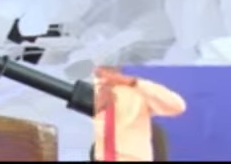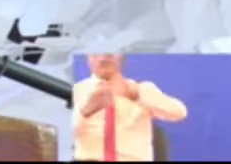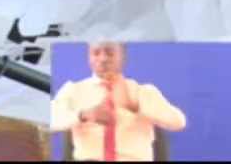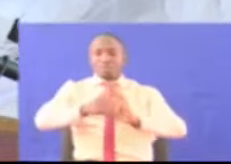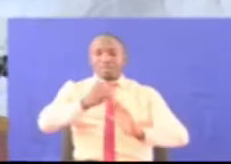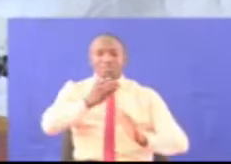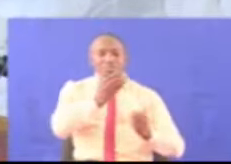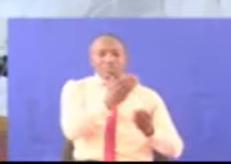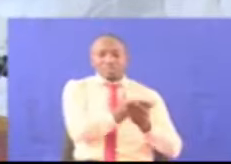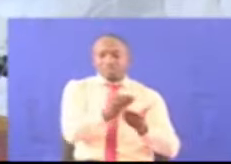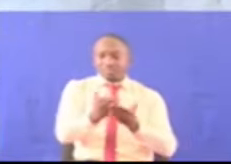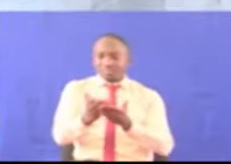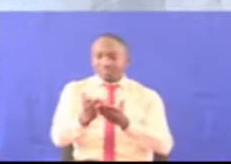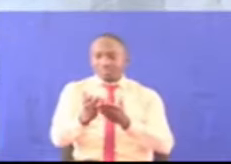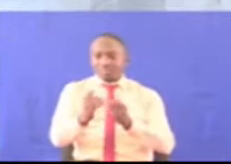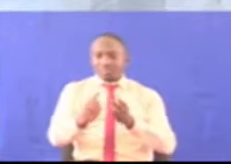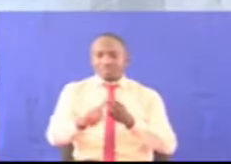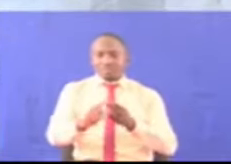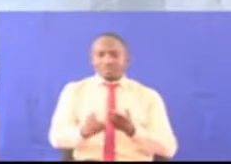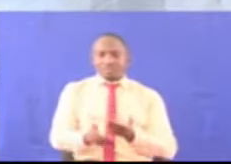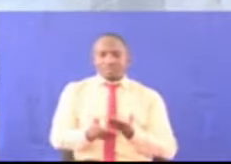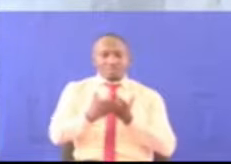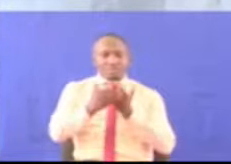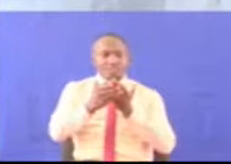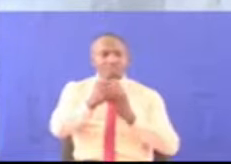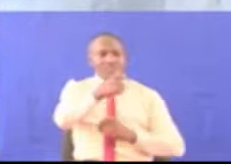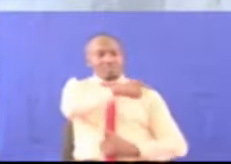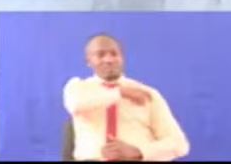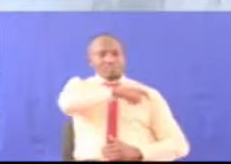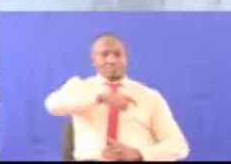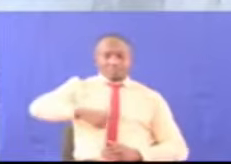ya kwamba msaidizi wa rais wa IPU.